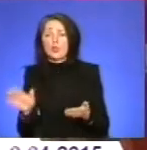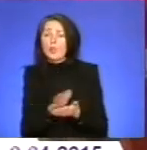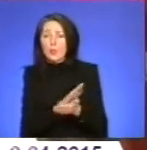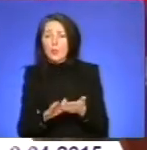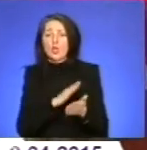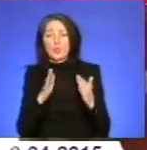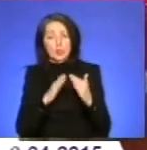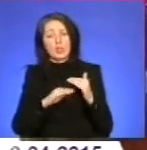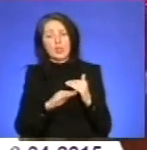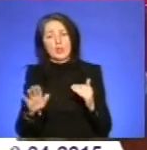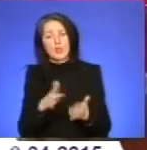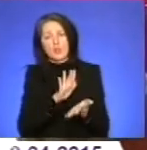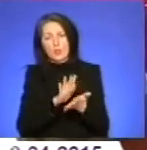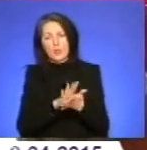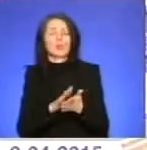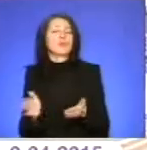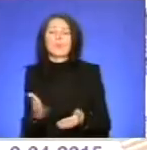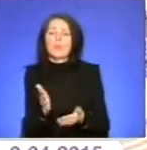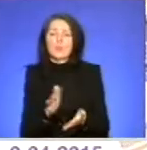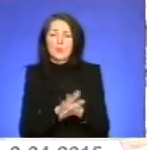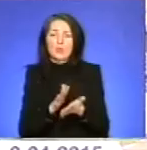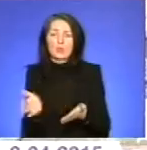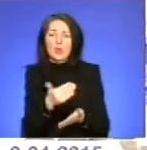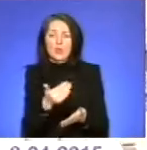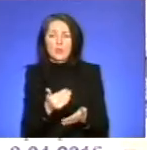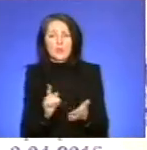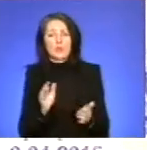і пилу, що накопичилися за зиму. У народі кажуть,